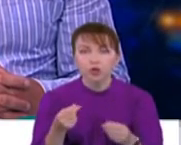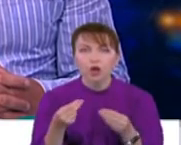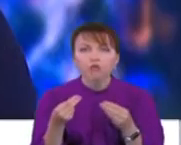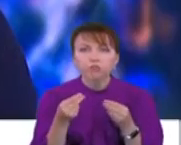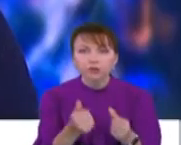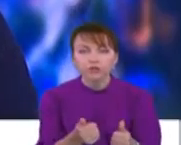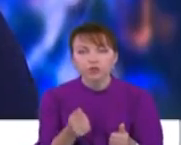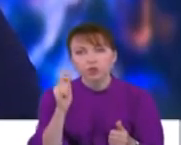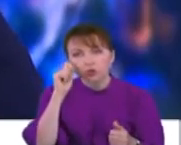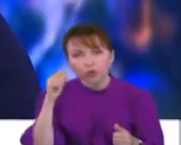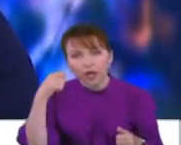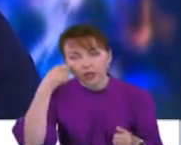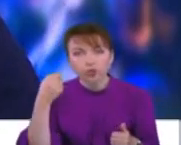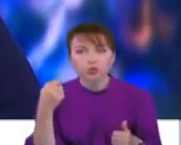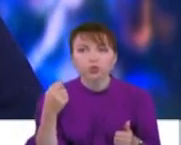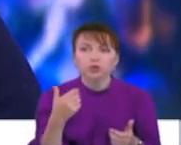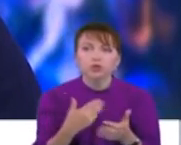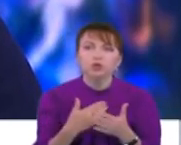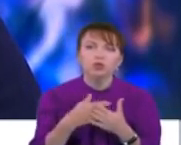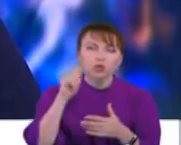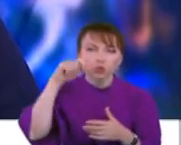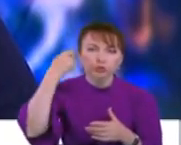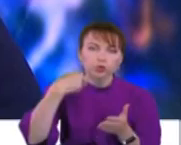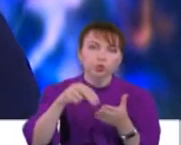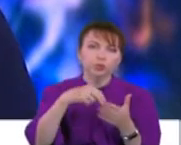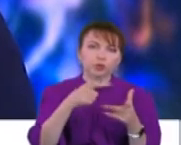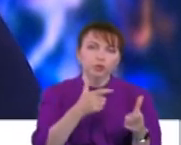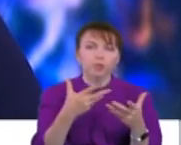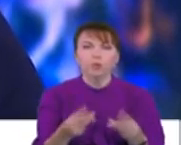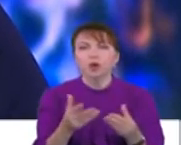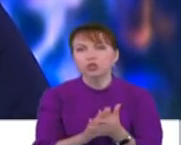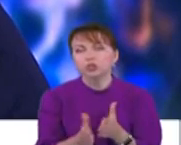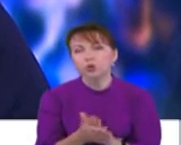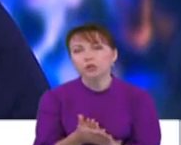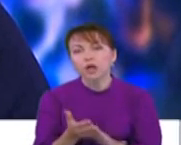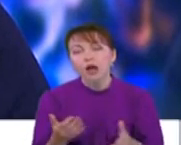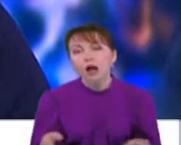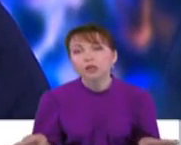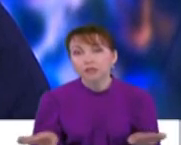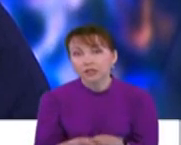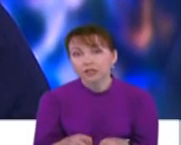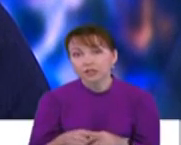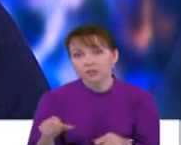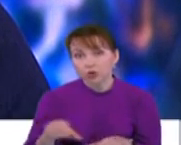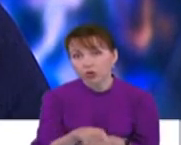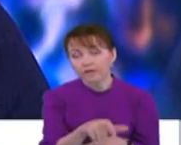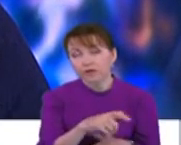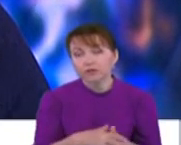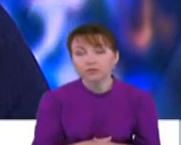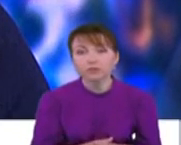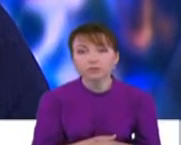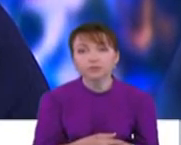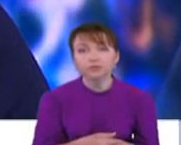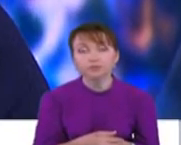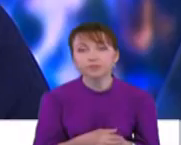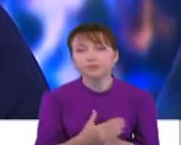на Туреччину в кінці? Ну, Туреччина купила там певні озброєння, якби пом'якшила ситуацію, але закрити ці проливи? Ну, діло в тому, що ви